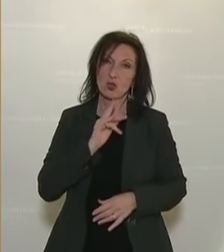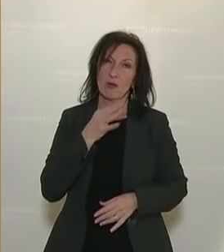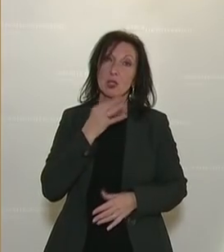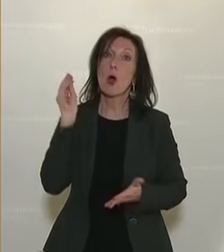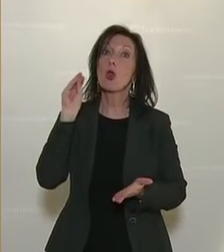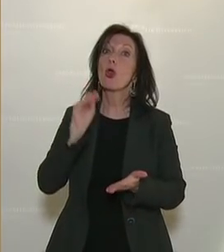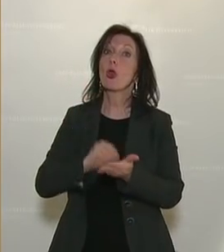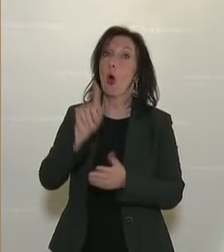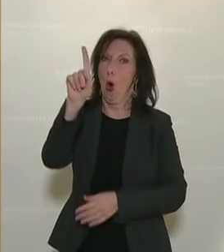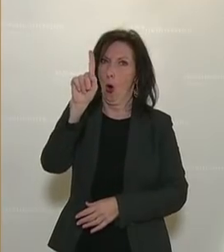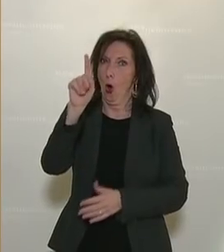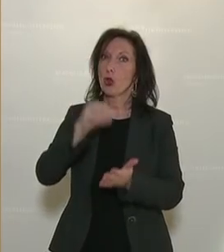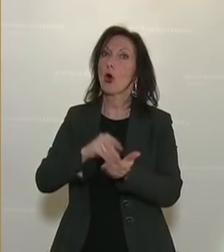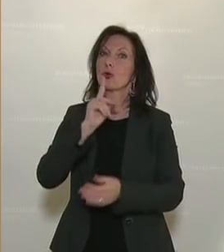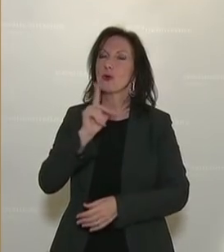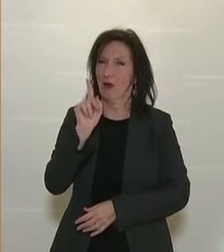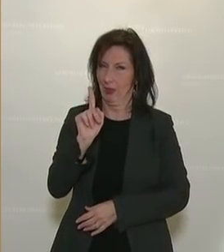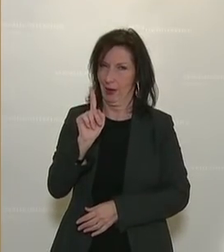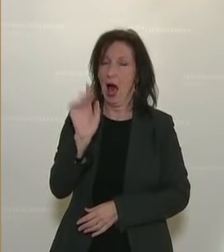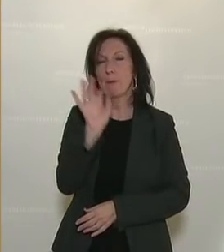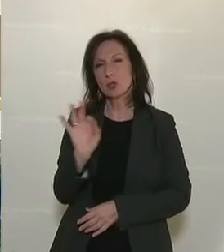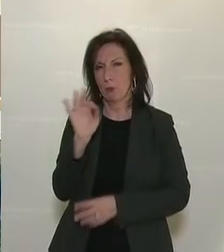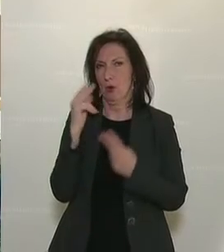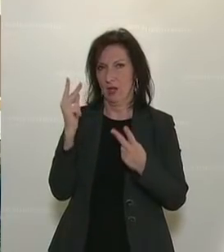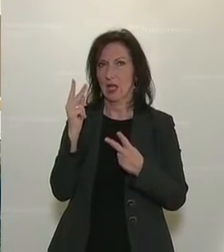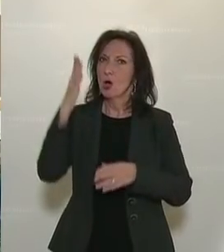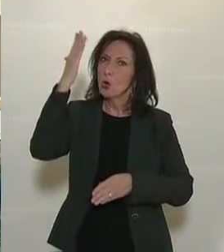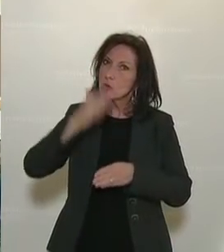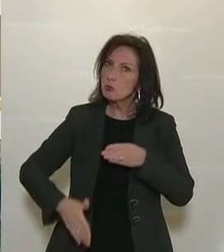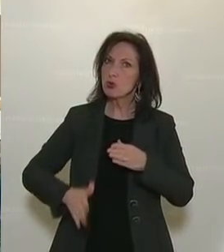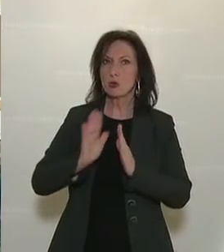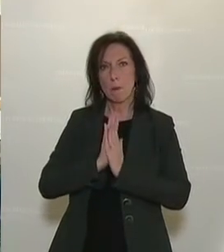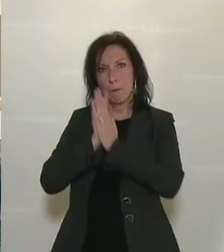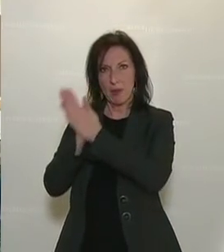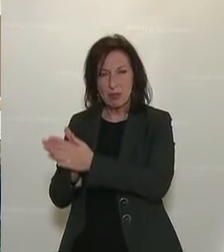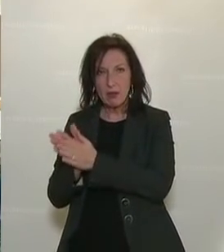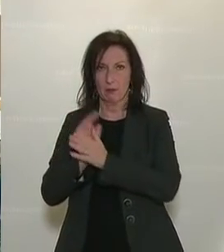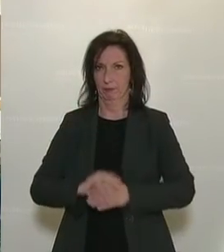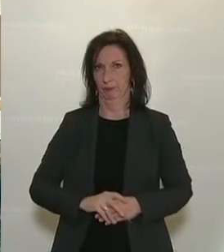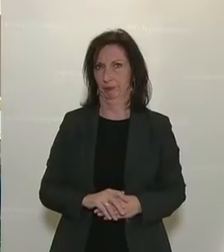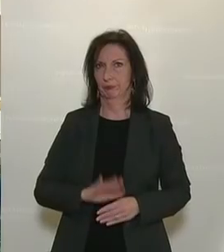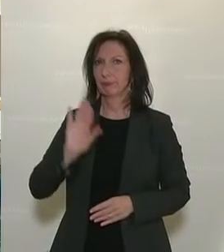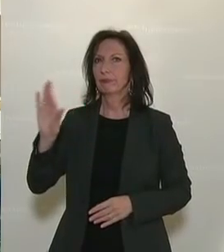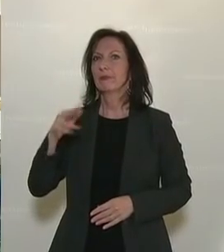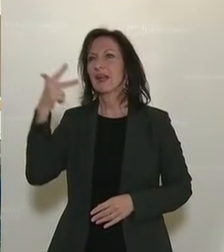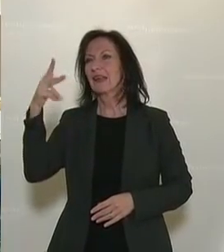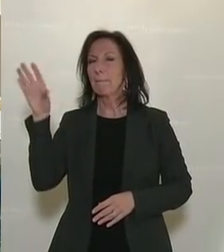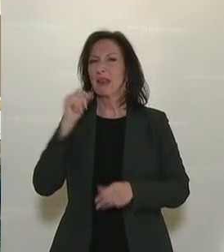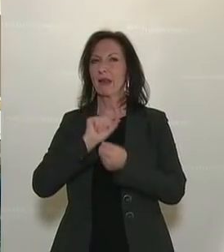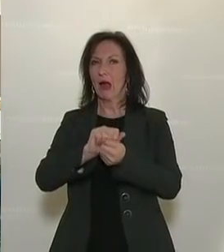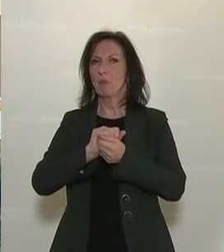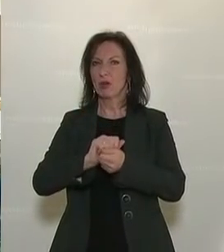keine Mehrheit finden. Ist aber ein wichtiges Symbol. Und eine Bitte abschließend habe ich noch an Sie, Herr Bundeskanzler, und an Ihre drei Mitstreiter bei